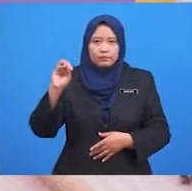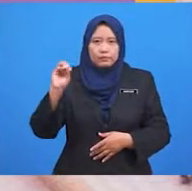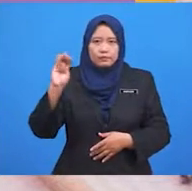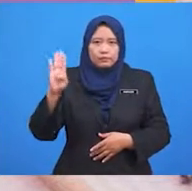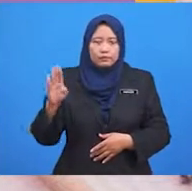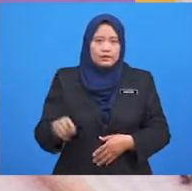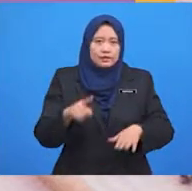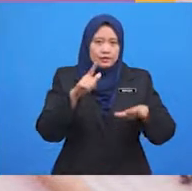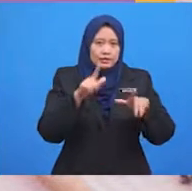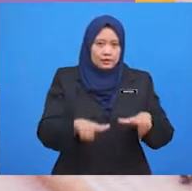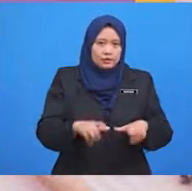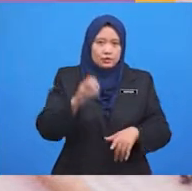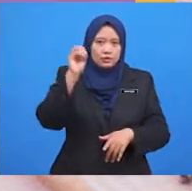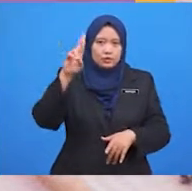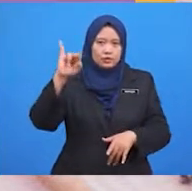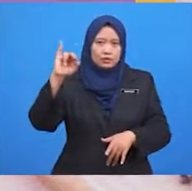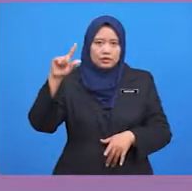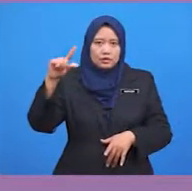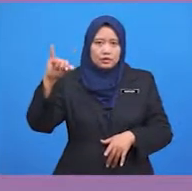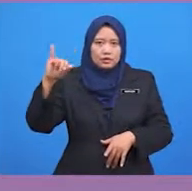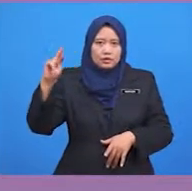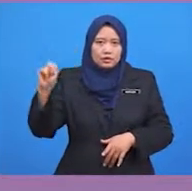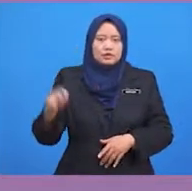lagi akan bergerak dengan tekanan ringan.